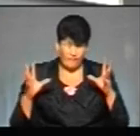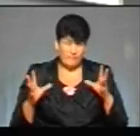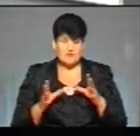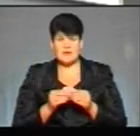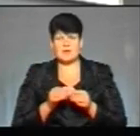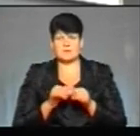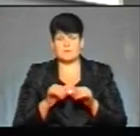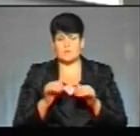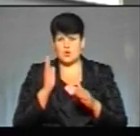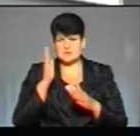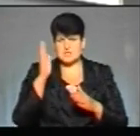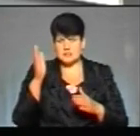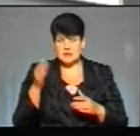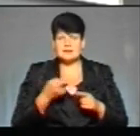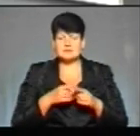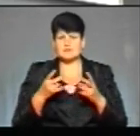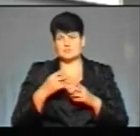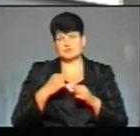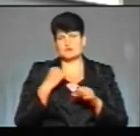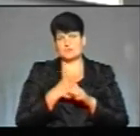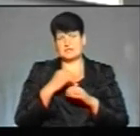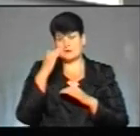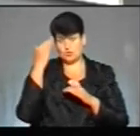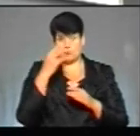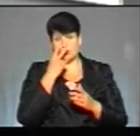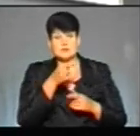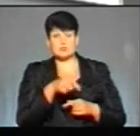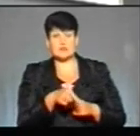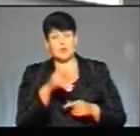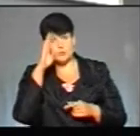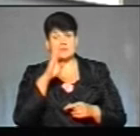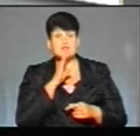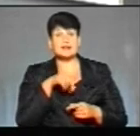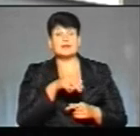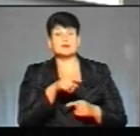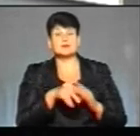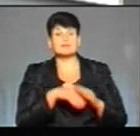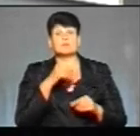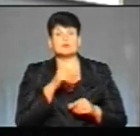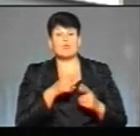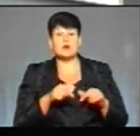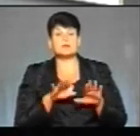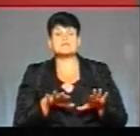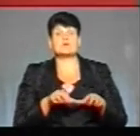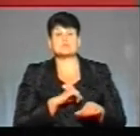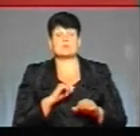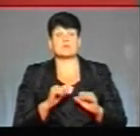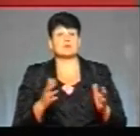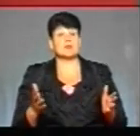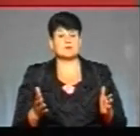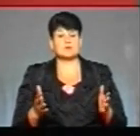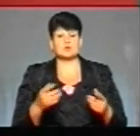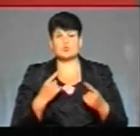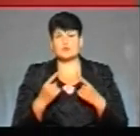зробити наверху і просто спустити на низ, показати, що так ви, хлопці і дівчата, йдете на слідчі вибори до органів місцевого самоврядування. Якщо говорити